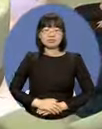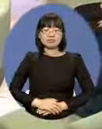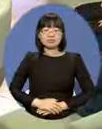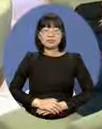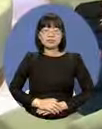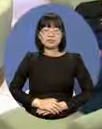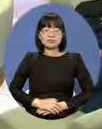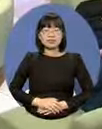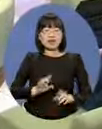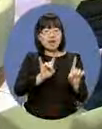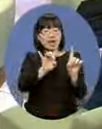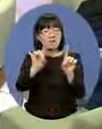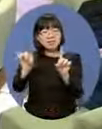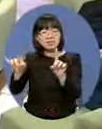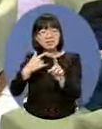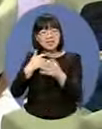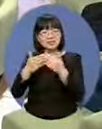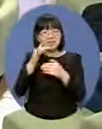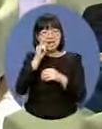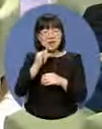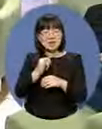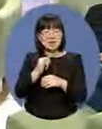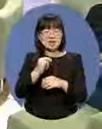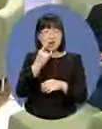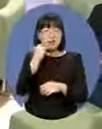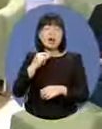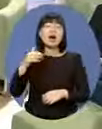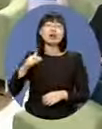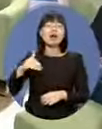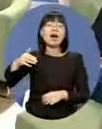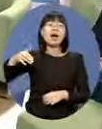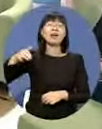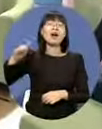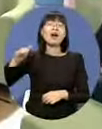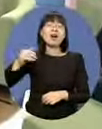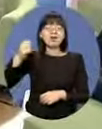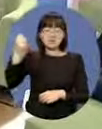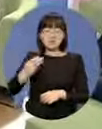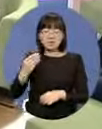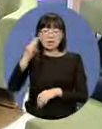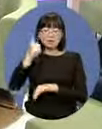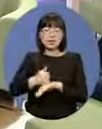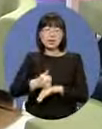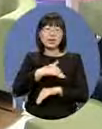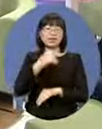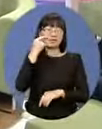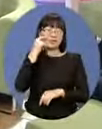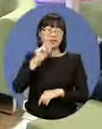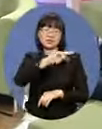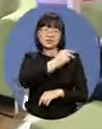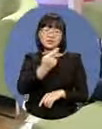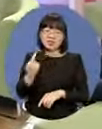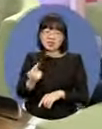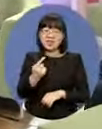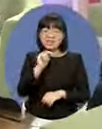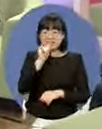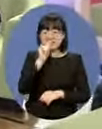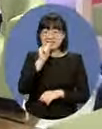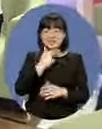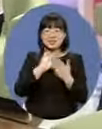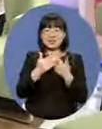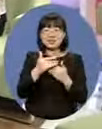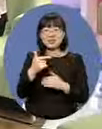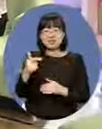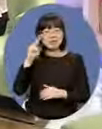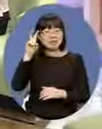저거 다 한 번씩 해보셨을 네. 거예요. 신발 신고 엄마 간다, 엄마 간다. 이거 여러 번 결국은 못 네. 나가고 다시 들어오게 되는. 예. 네. 아